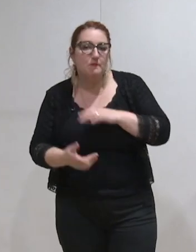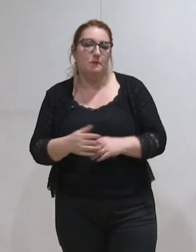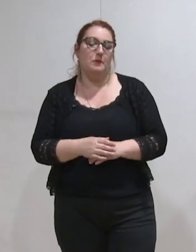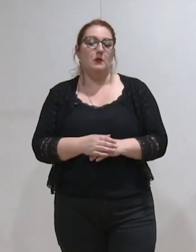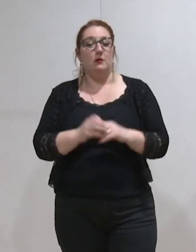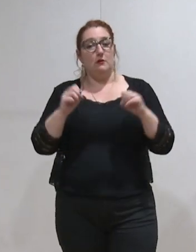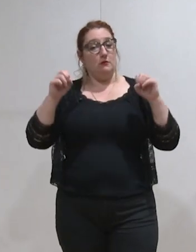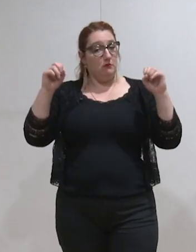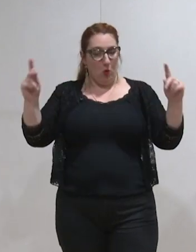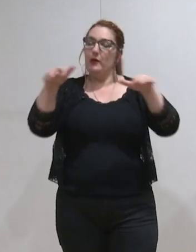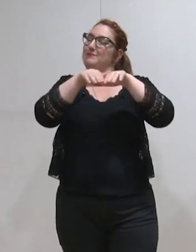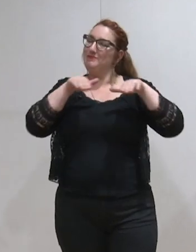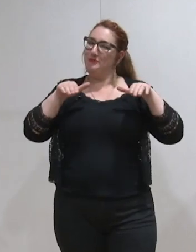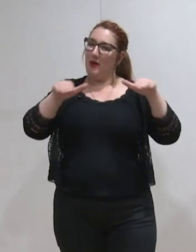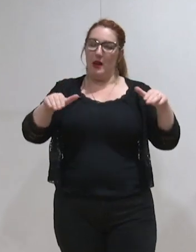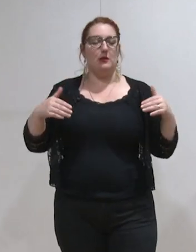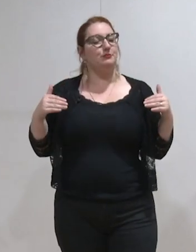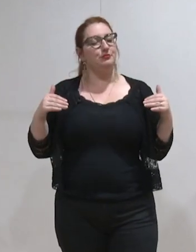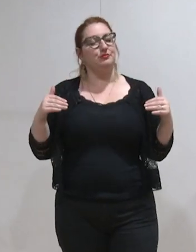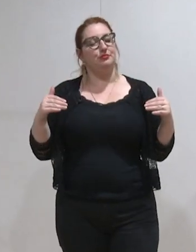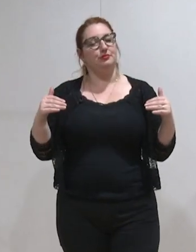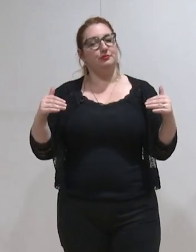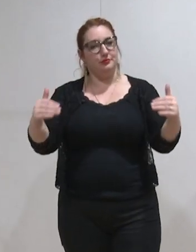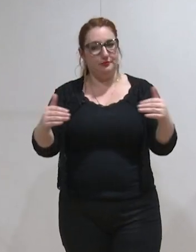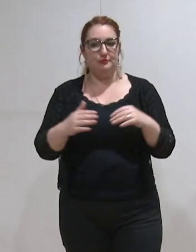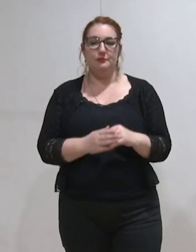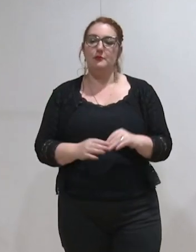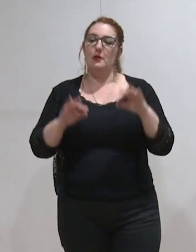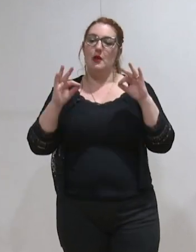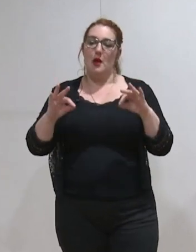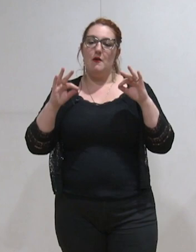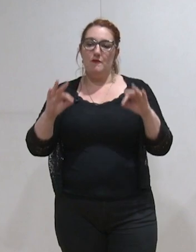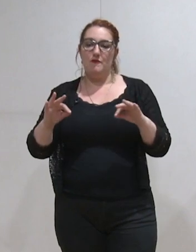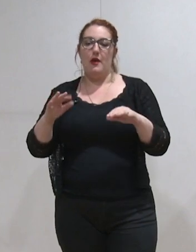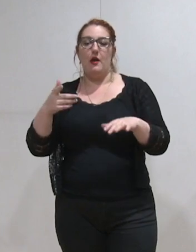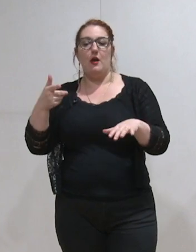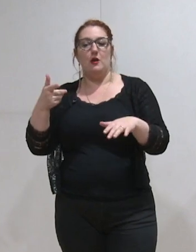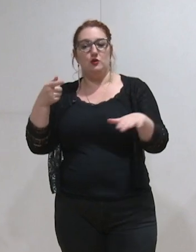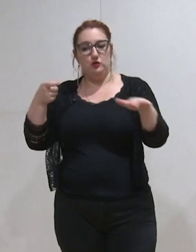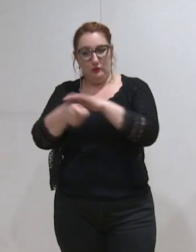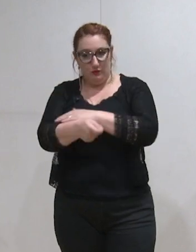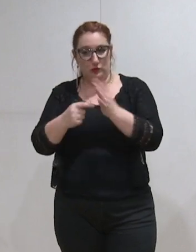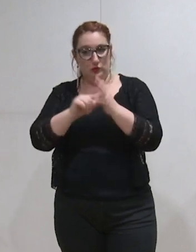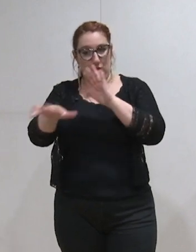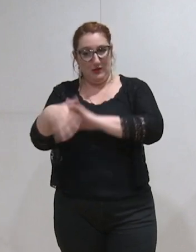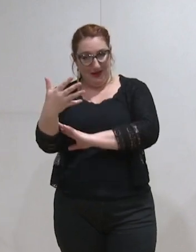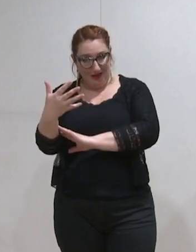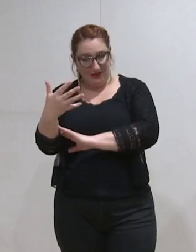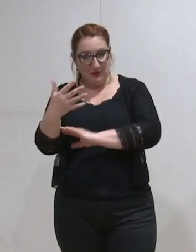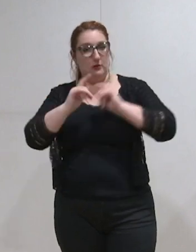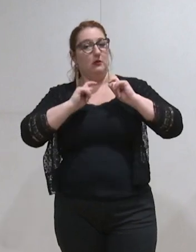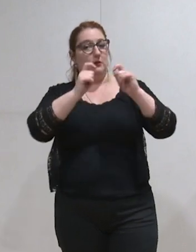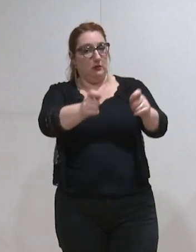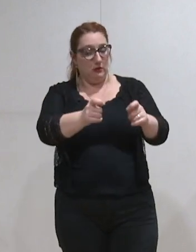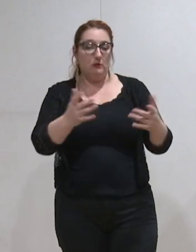les deux choses en parallèle donc sur la convention pardon sur l'attribution des subventions pour 2015 qui repose donc vous le